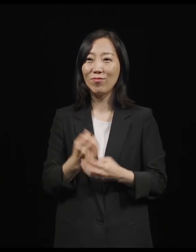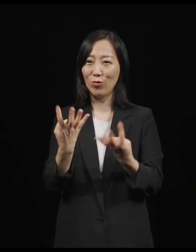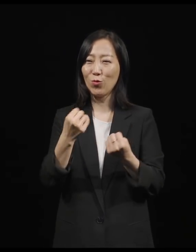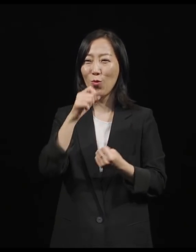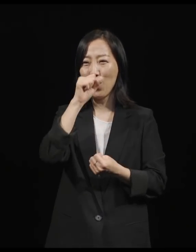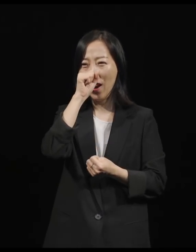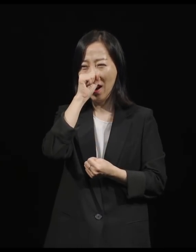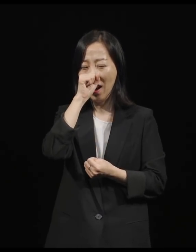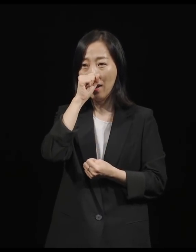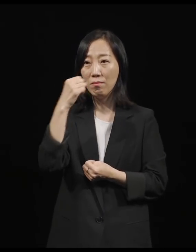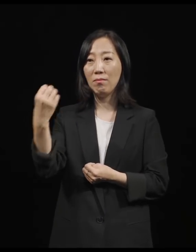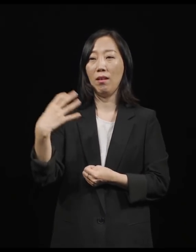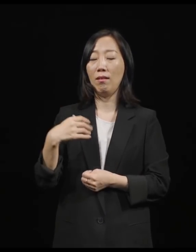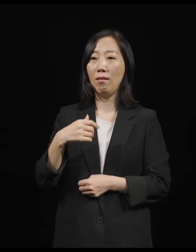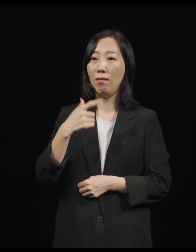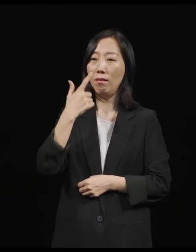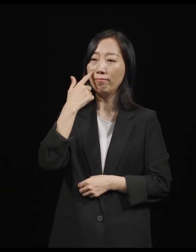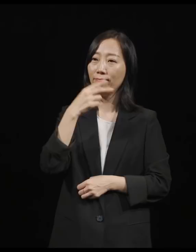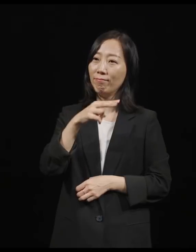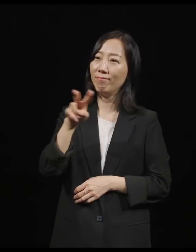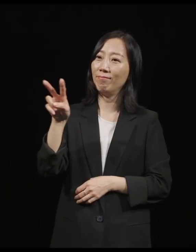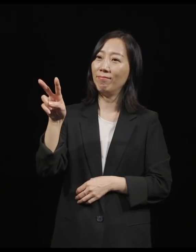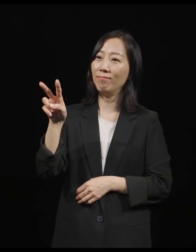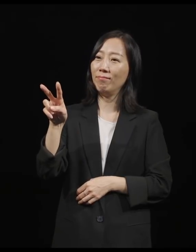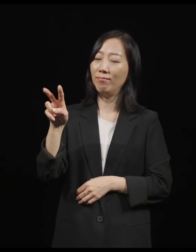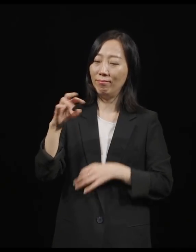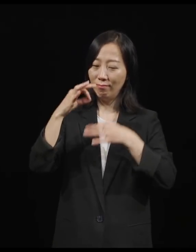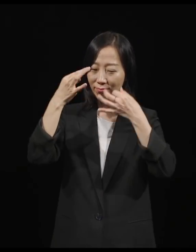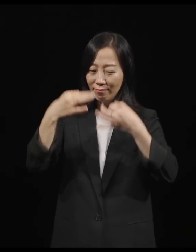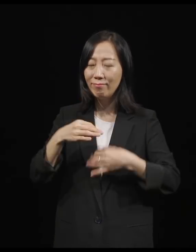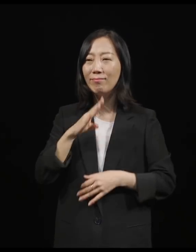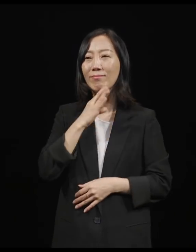제 안에 아버지를 향한 미움이 너무 부끄러웠어요.